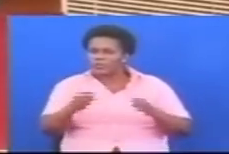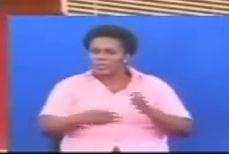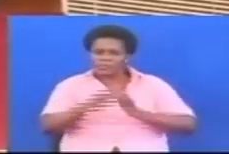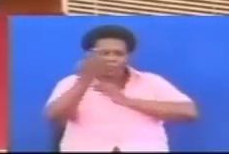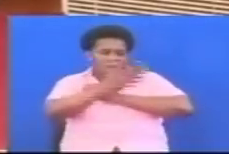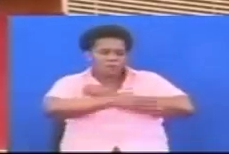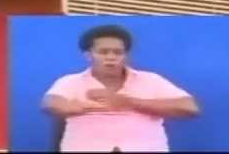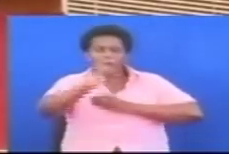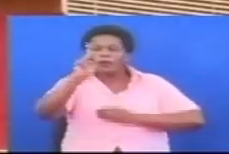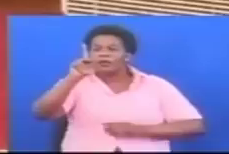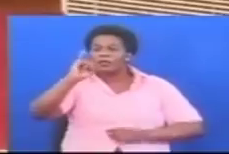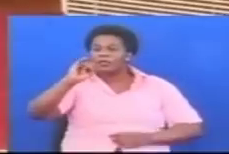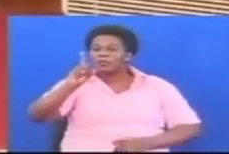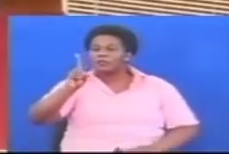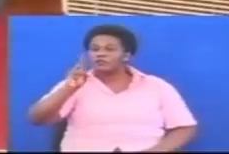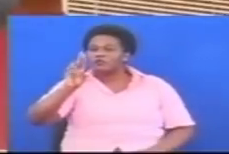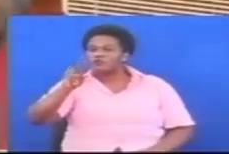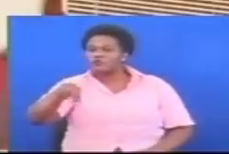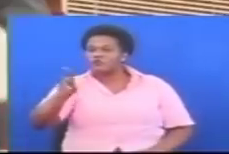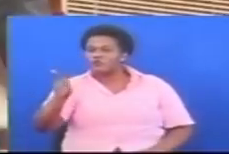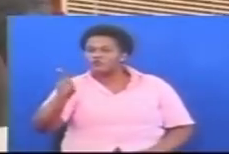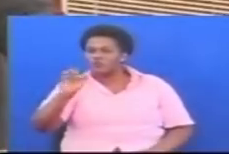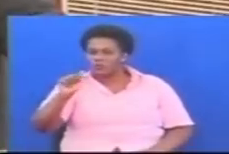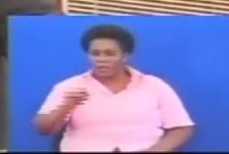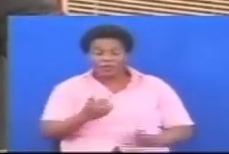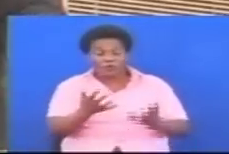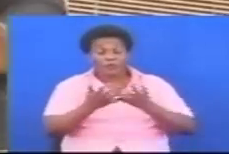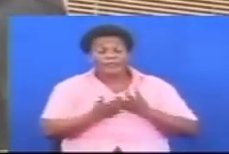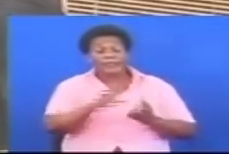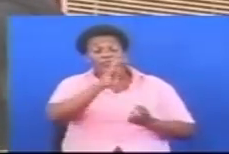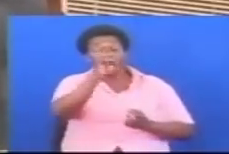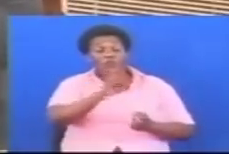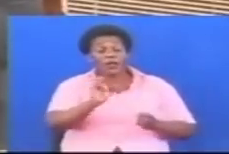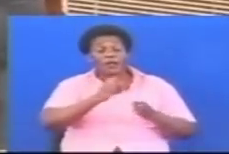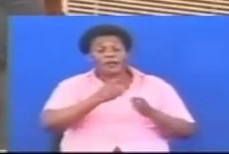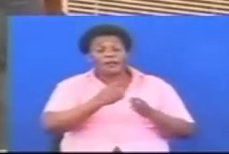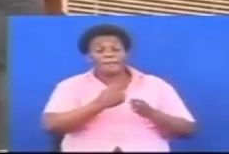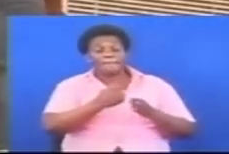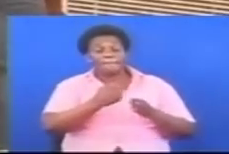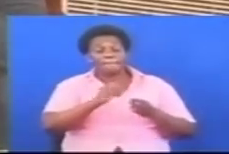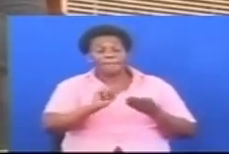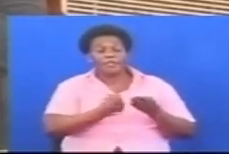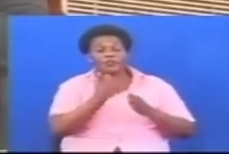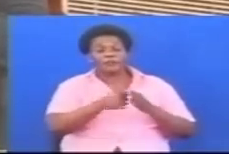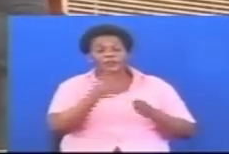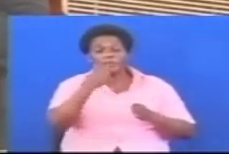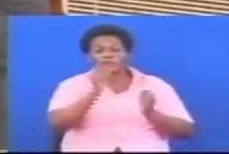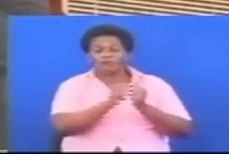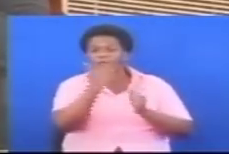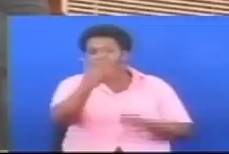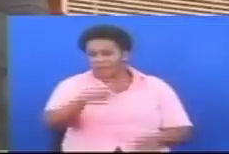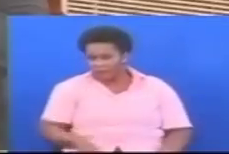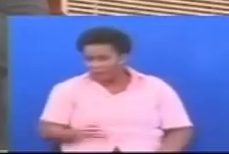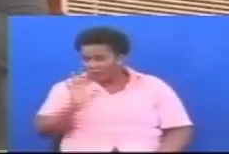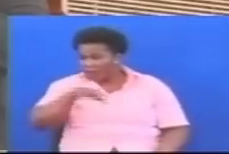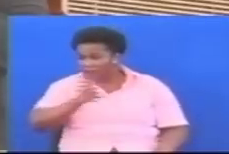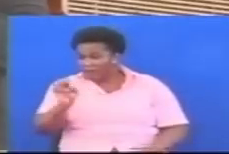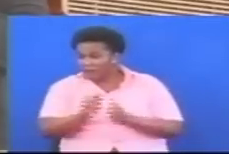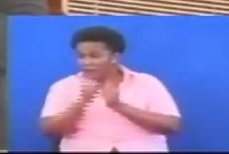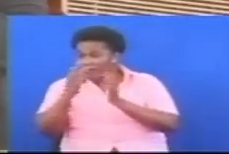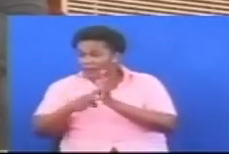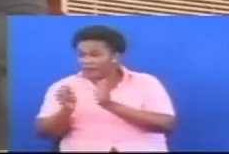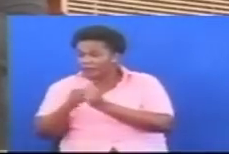kiasi cha dola za Kimarekani milioni 215. Kwa mwaka 2018-19, mradi wa bwawa la